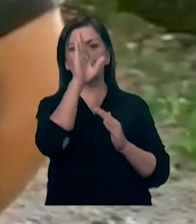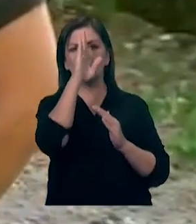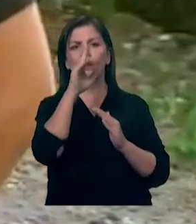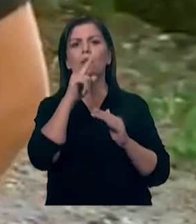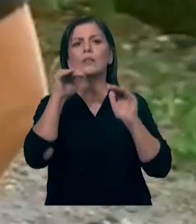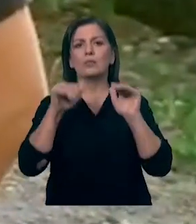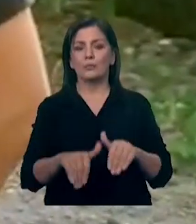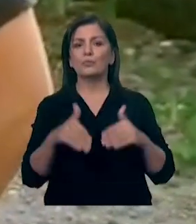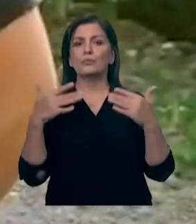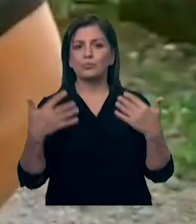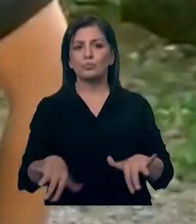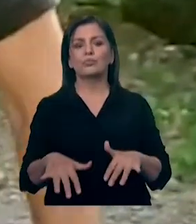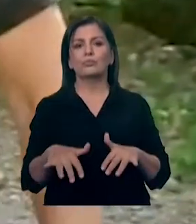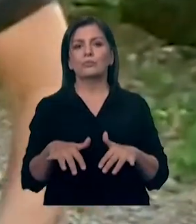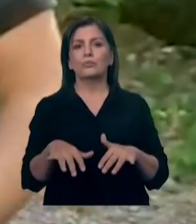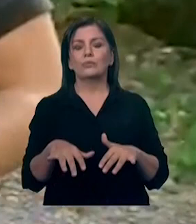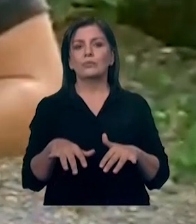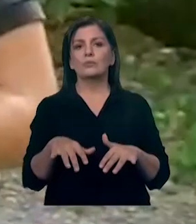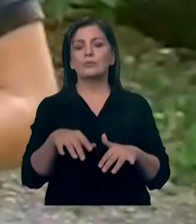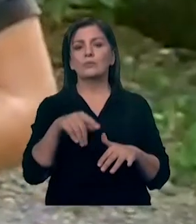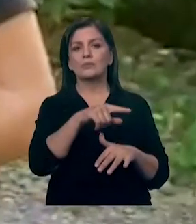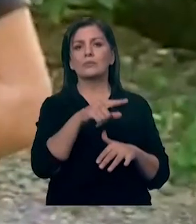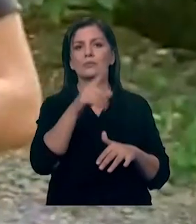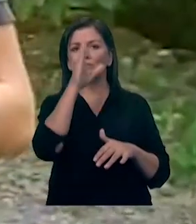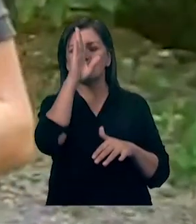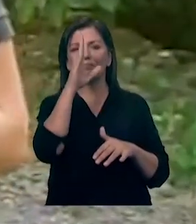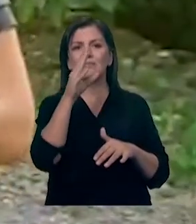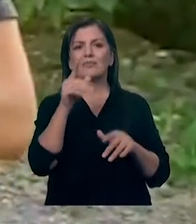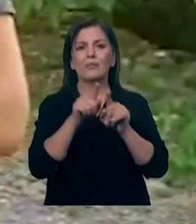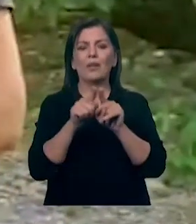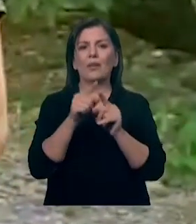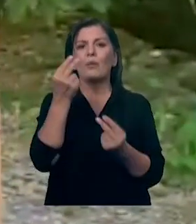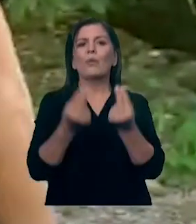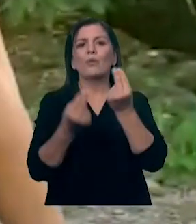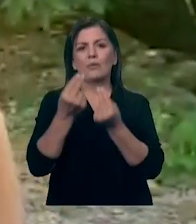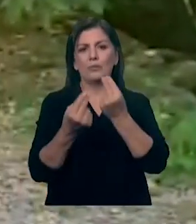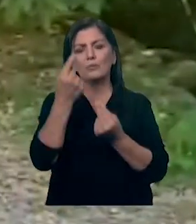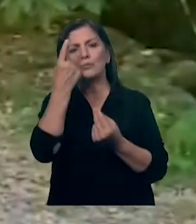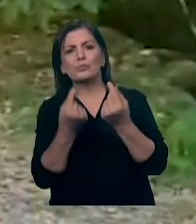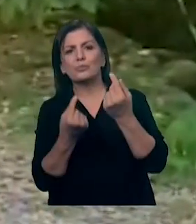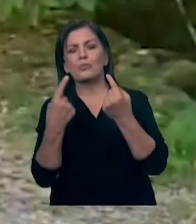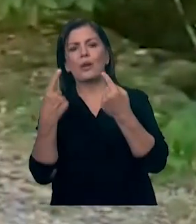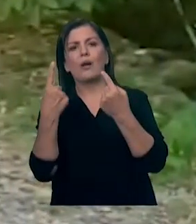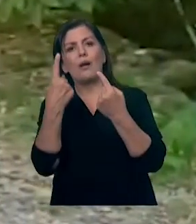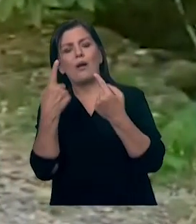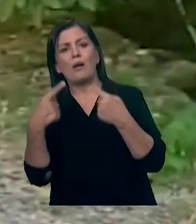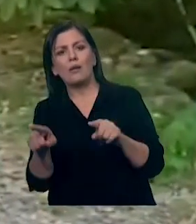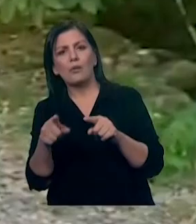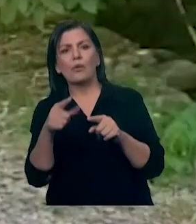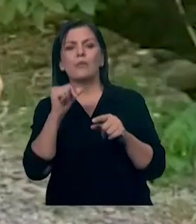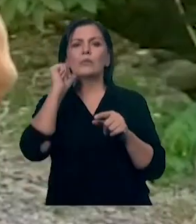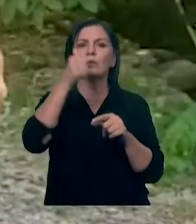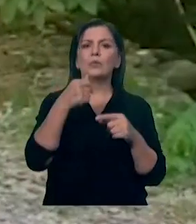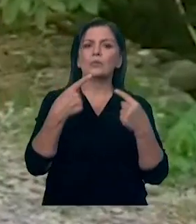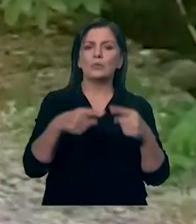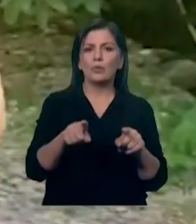susturulub. Biz düşmən sadə burada bir hilə oynayır, bir gün belə, bir gün belə. Amma düşmən onu bilmir ki, onun qarşısında böyük